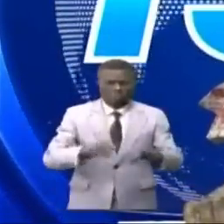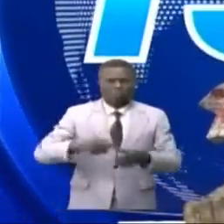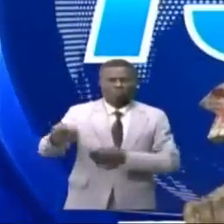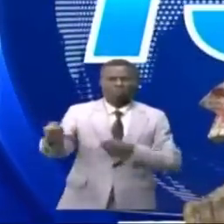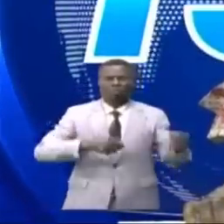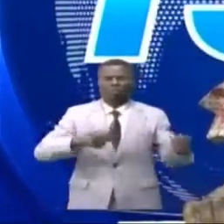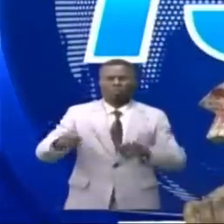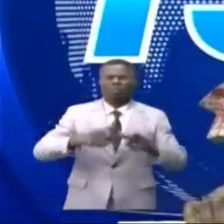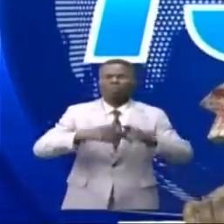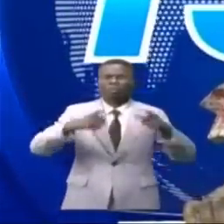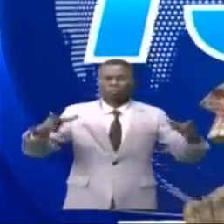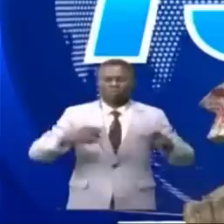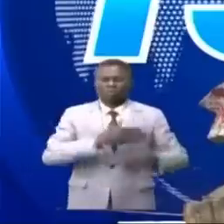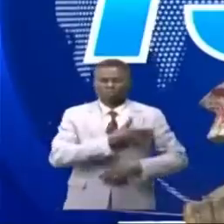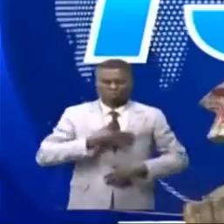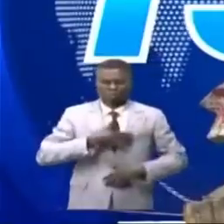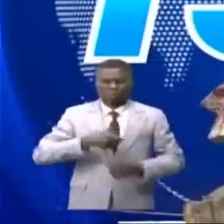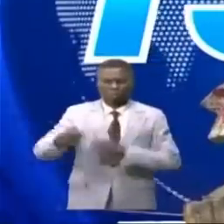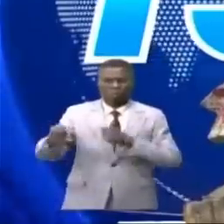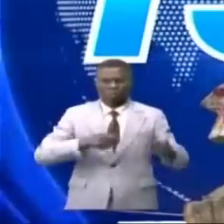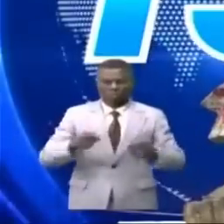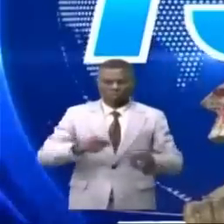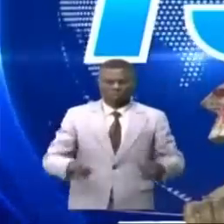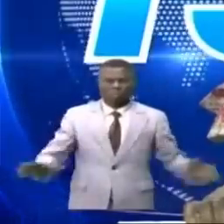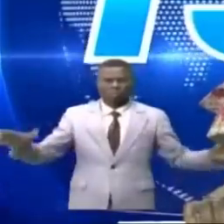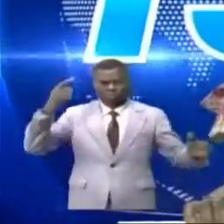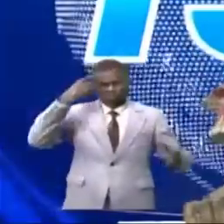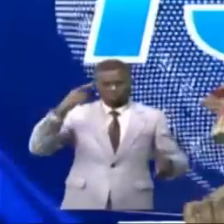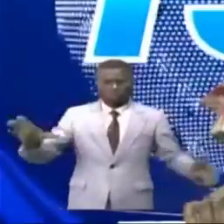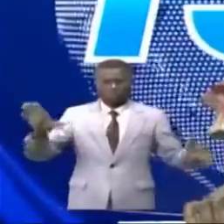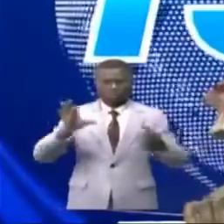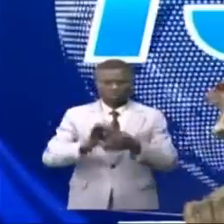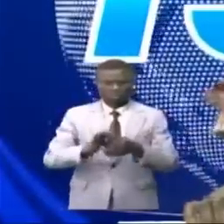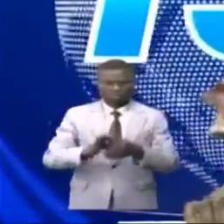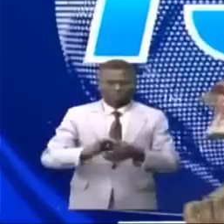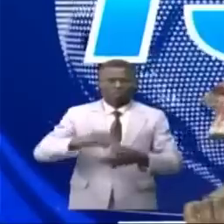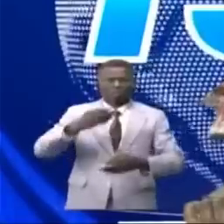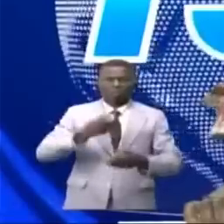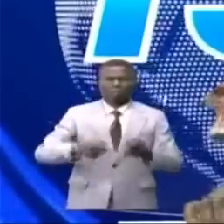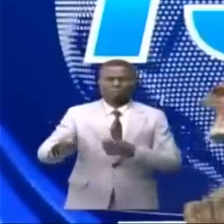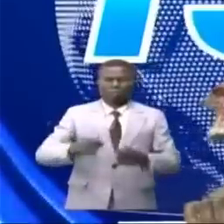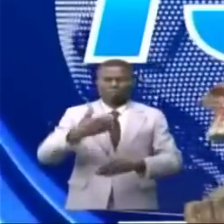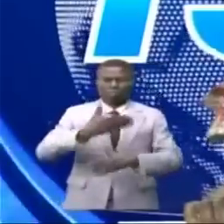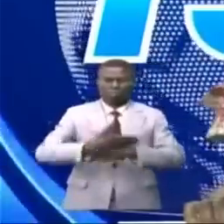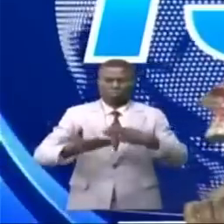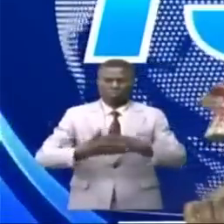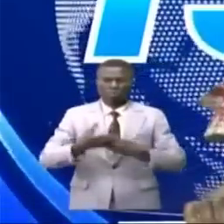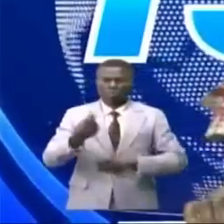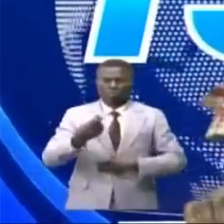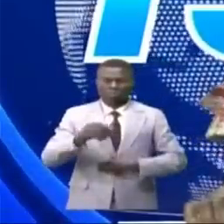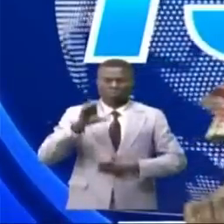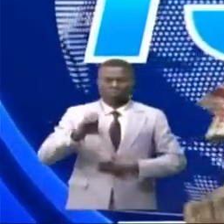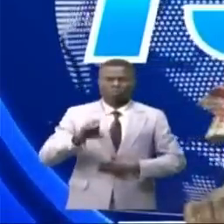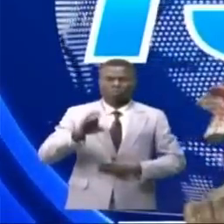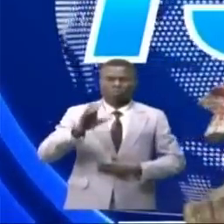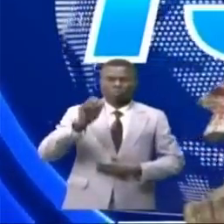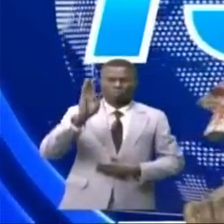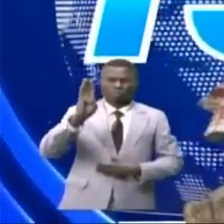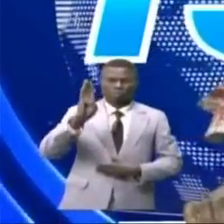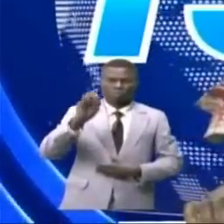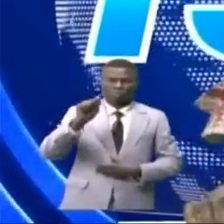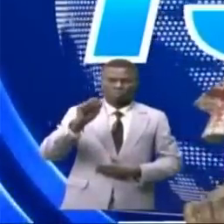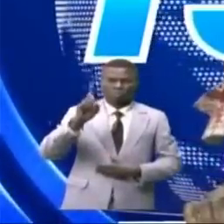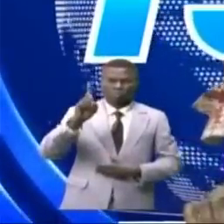provincial baptisé Marché de la Réconciliation, infrastructure construite sur financement de la Banque africaine de développement et